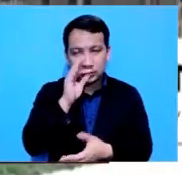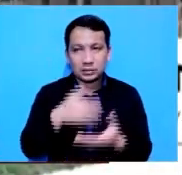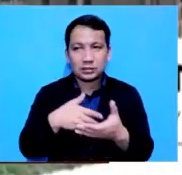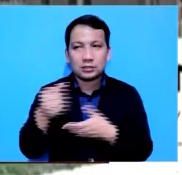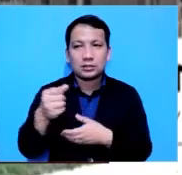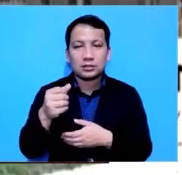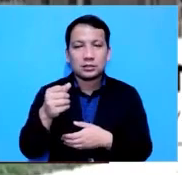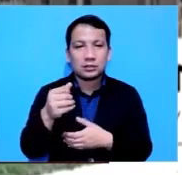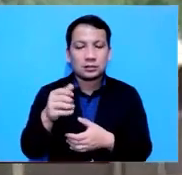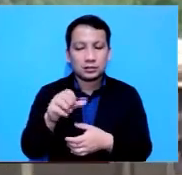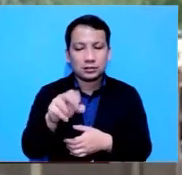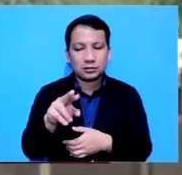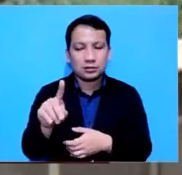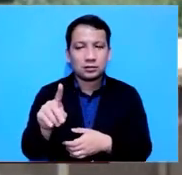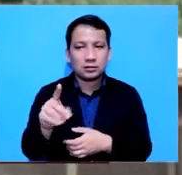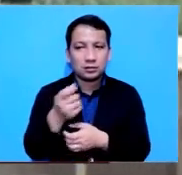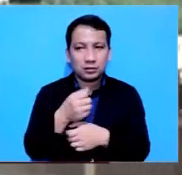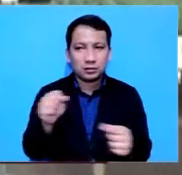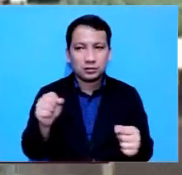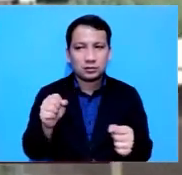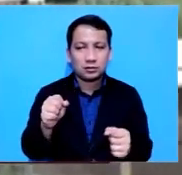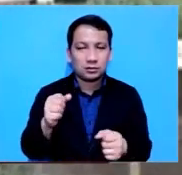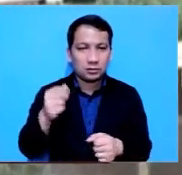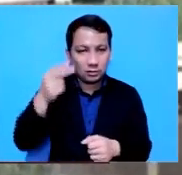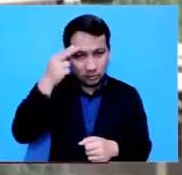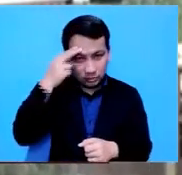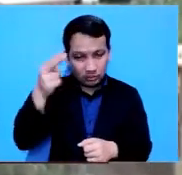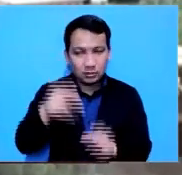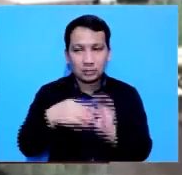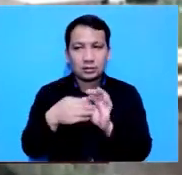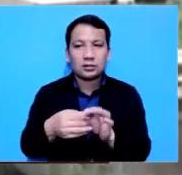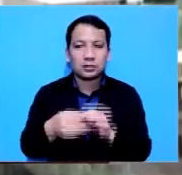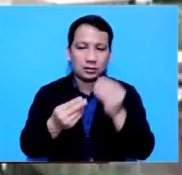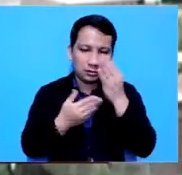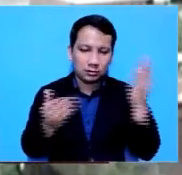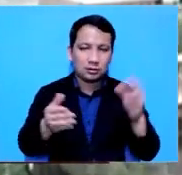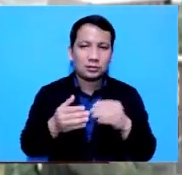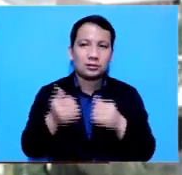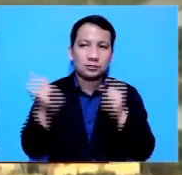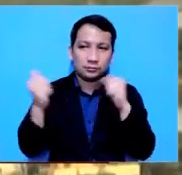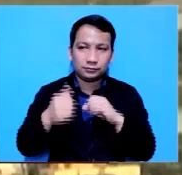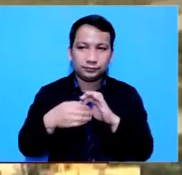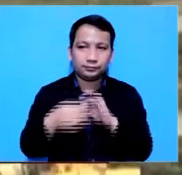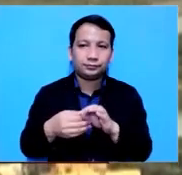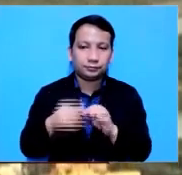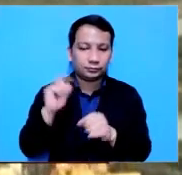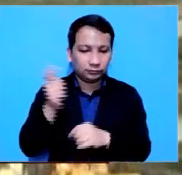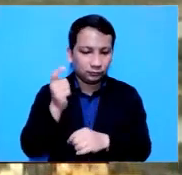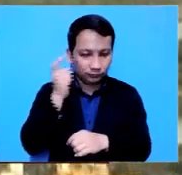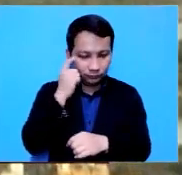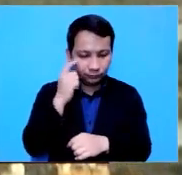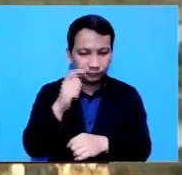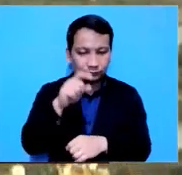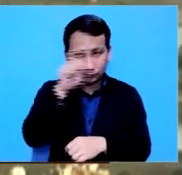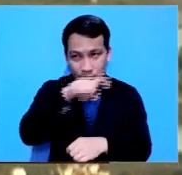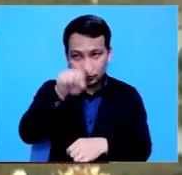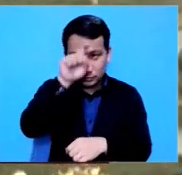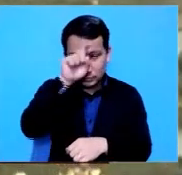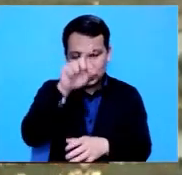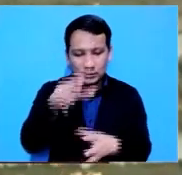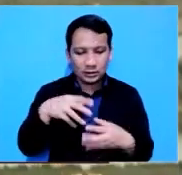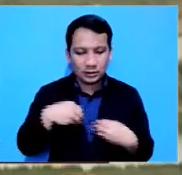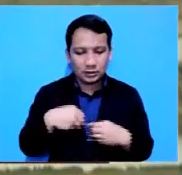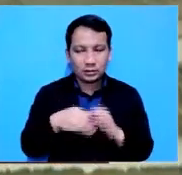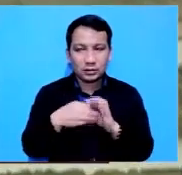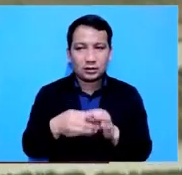matapos ma-rescue ng gobyerno ng Saudi Arabia. Nakikipag-usap na rin ang ahensya sa pamahalaan ng Egypt na tanggapin muna ang mga Pinoy